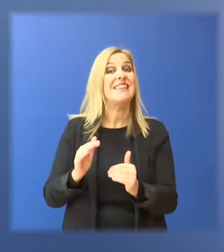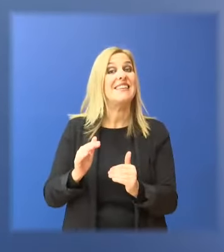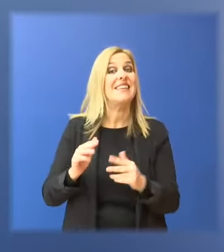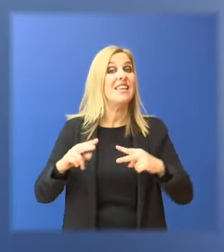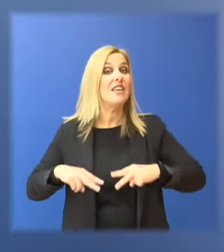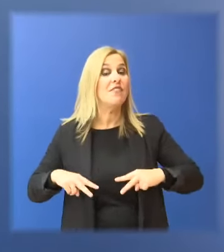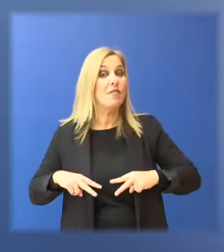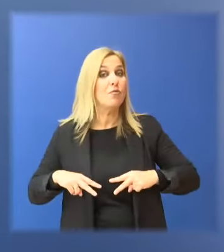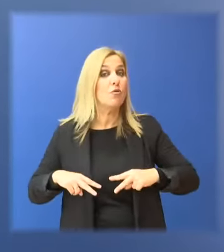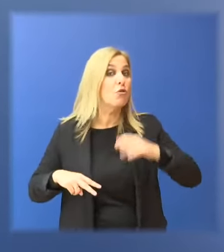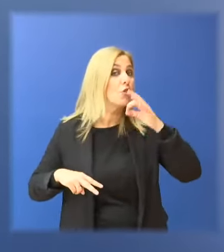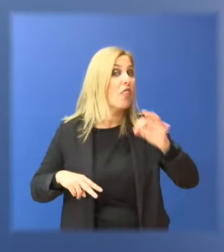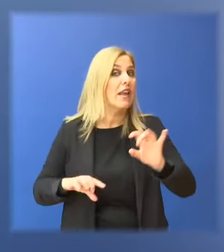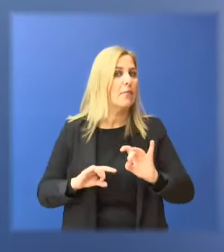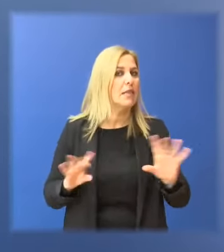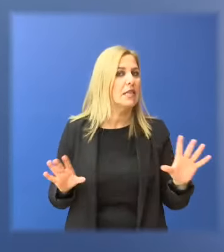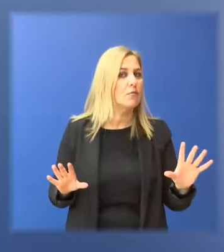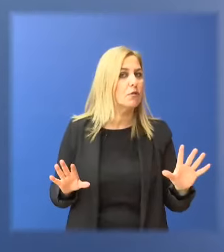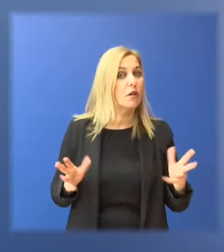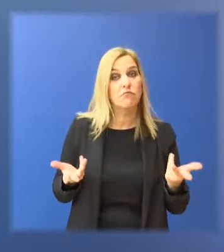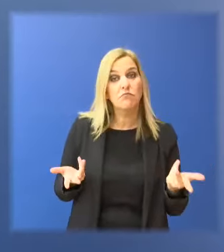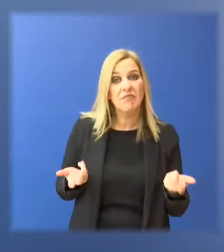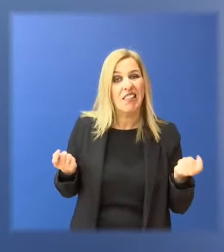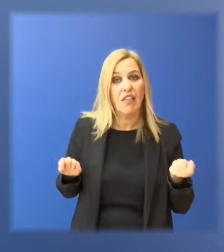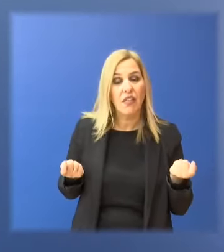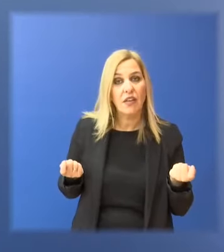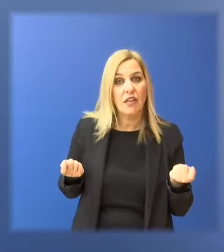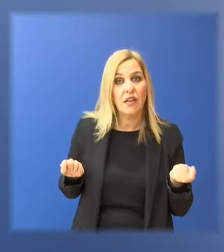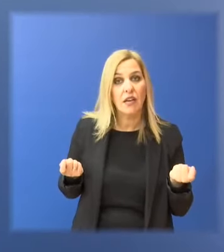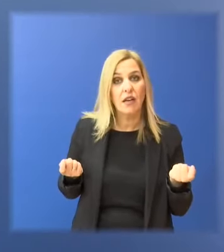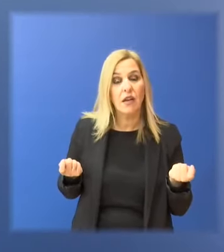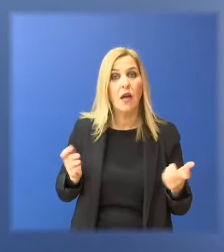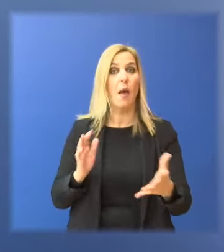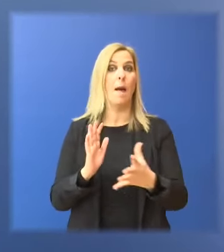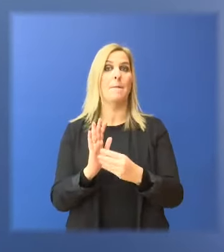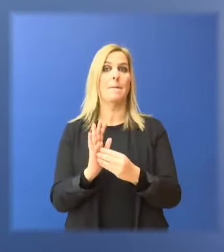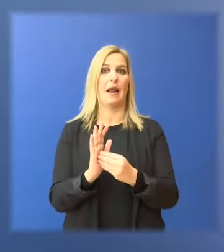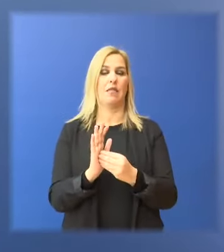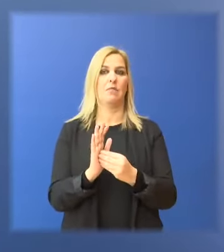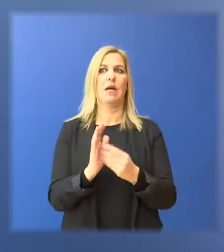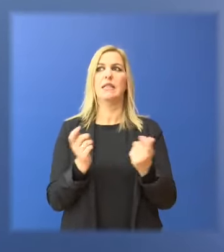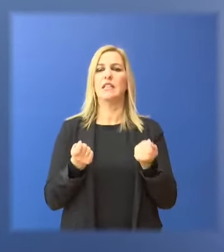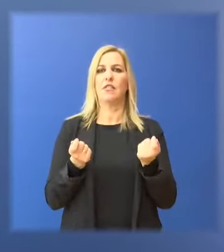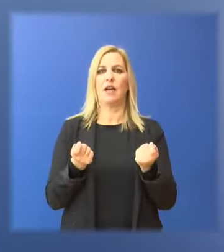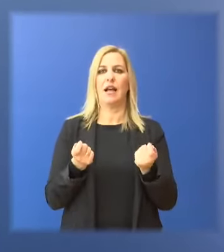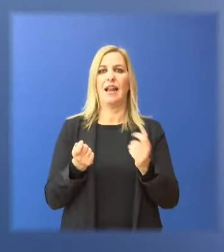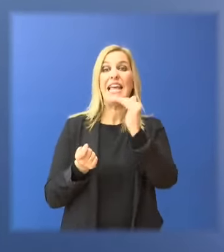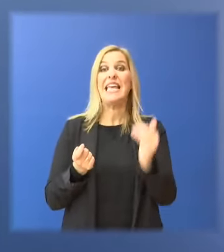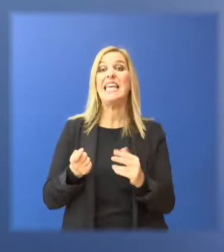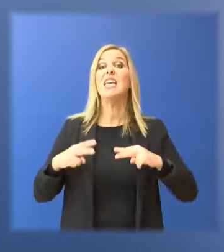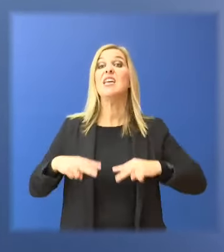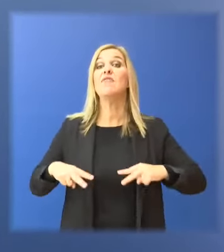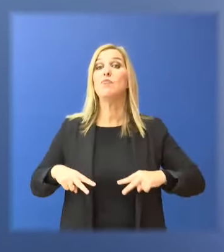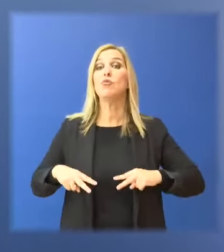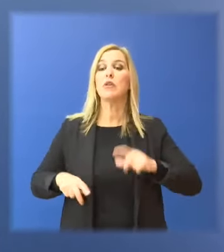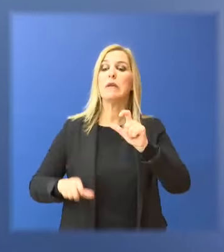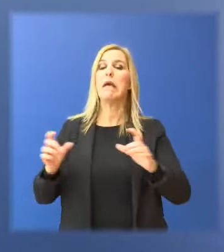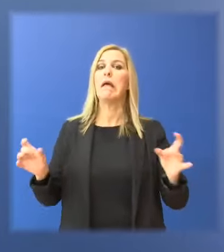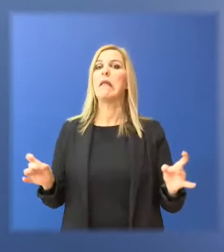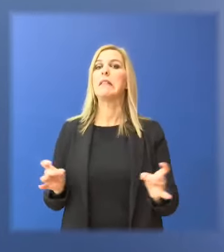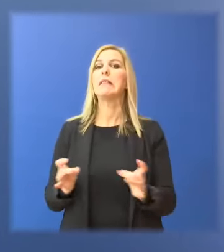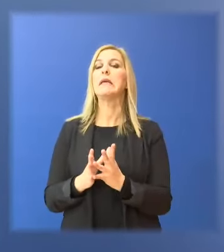Μπορείτε να μας λύσετε την απορία τι θα ισχύσει σε ό,τι αφορά την πολιτική διαχείριση υφυπουργών που πιθανώς